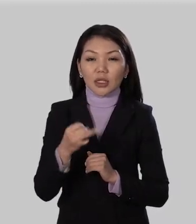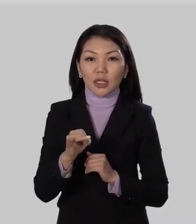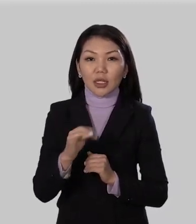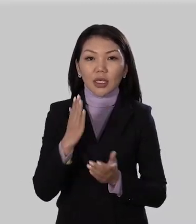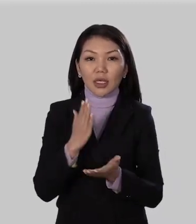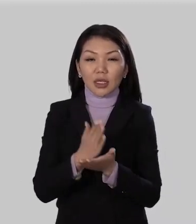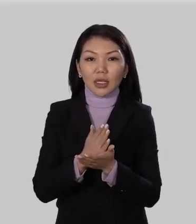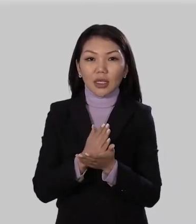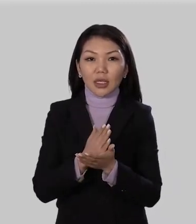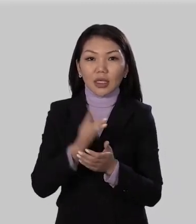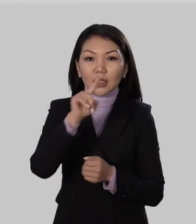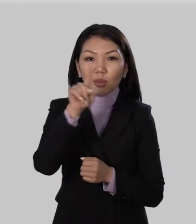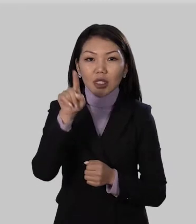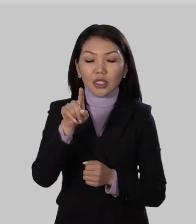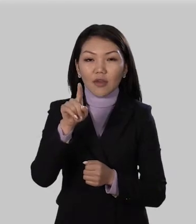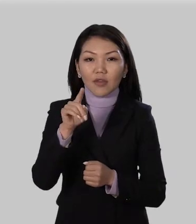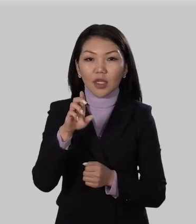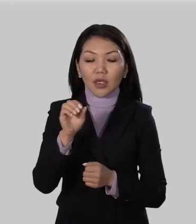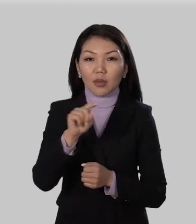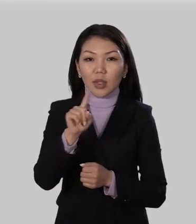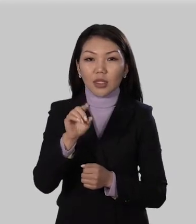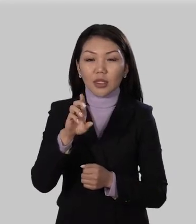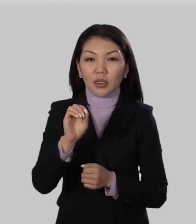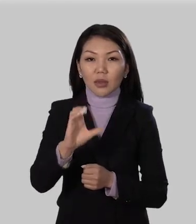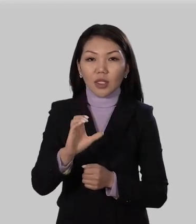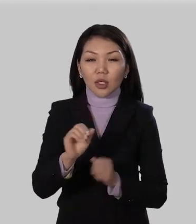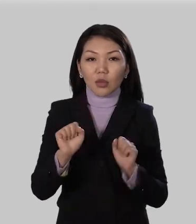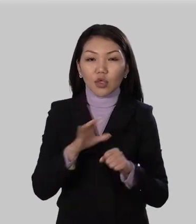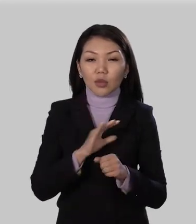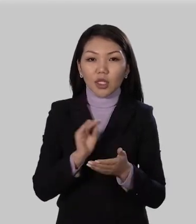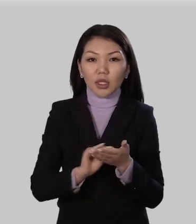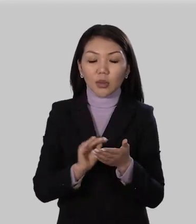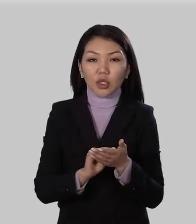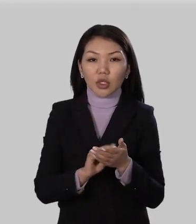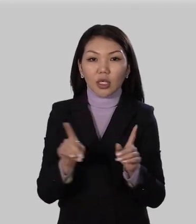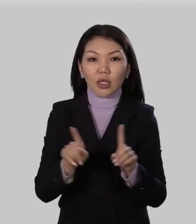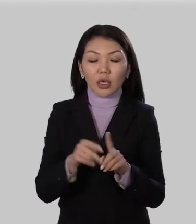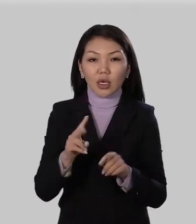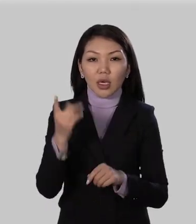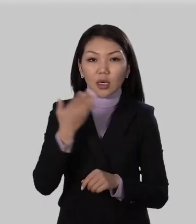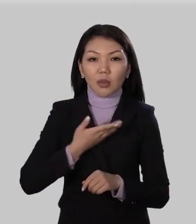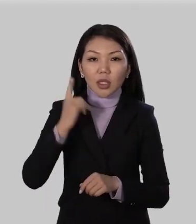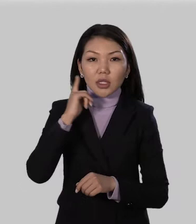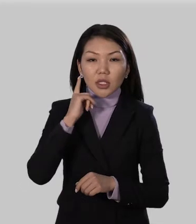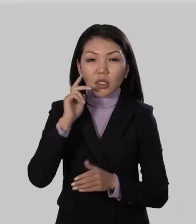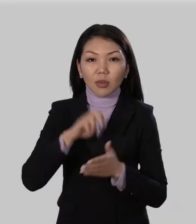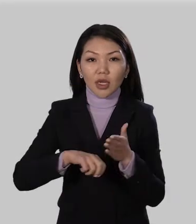«с». Может быть, эти приставки пишутся так, как слышатся? Проверим это